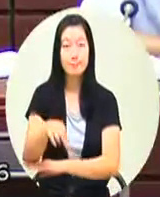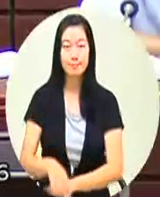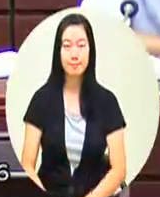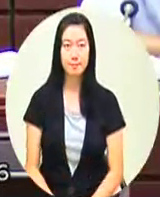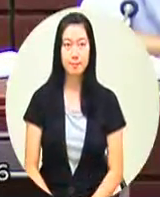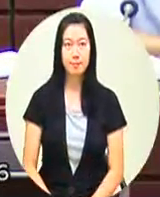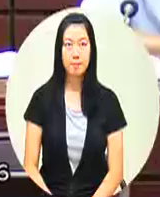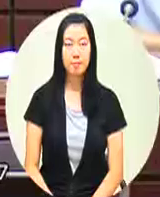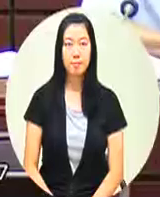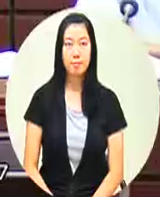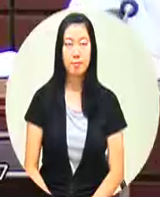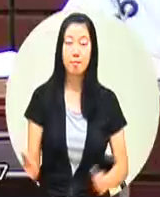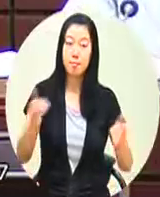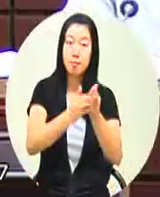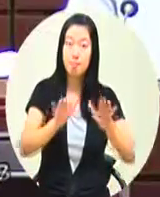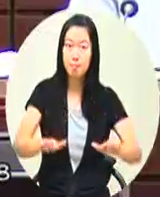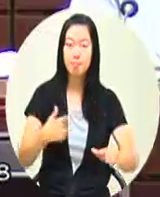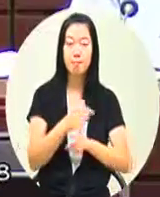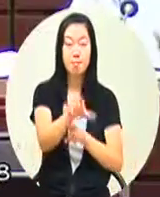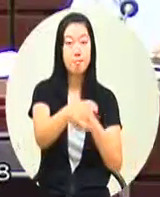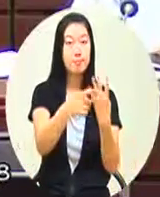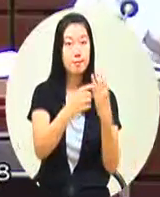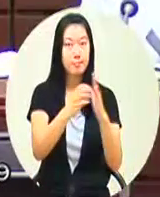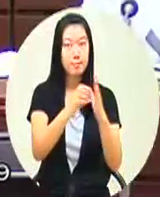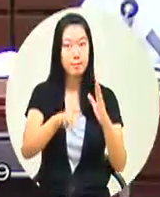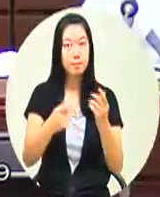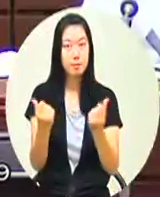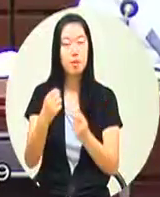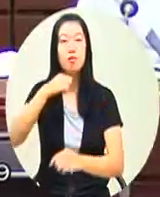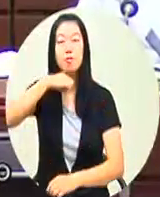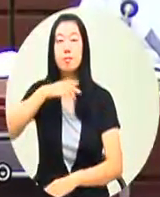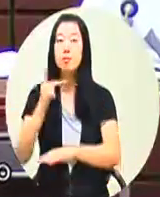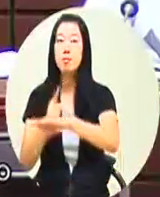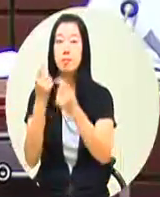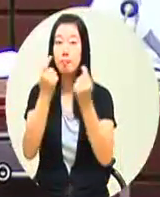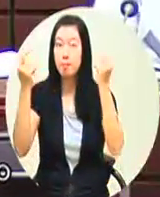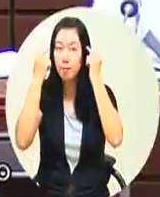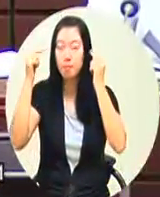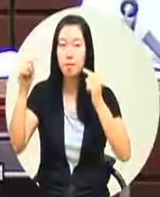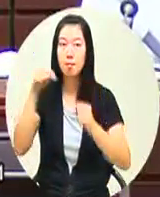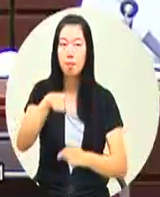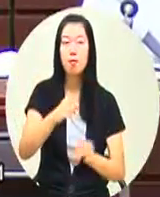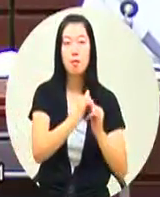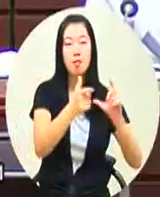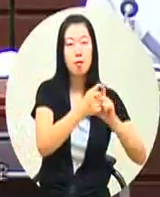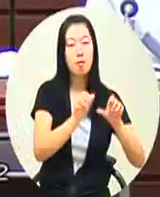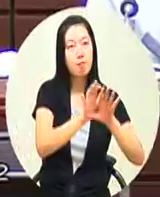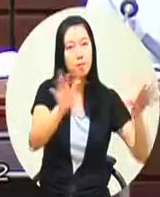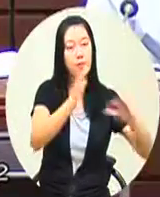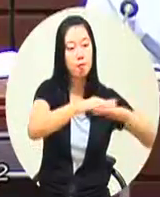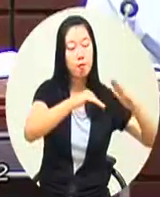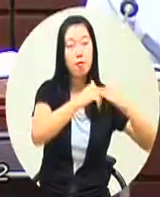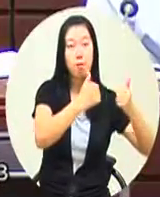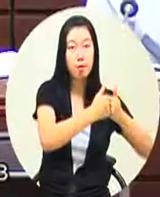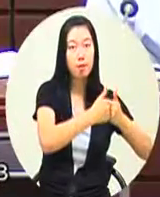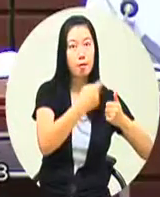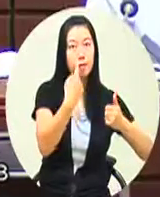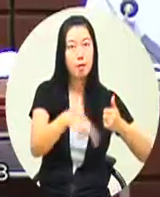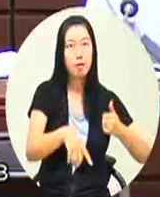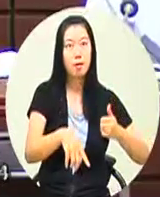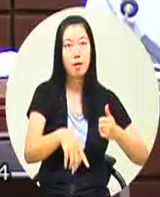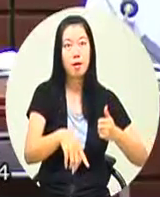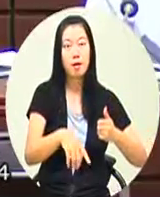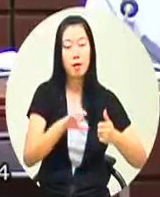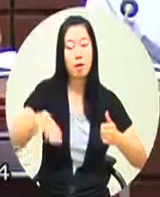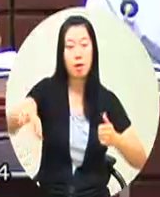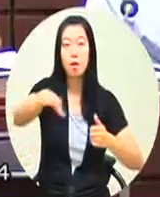在目前为止，我们农业局不管是屏东科大、我们社区发展协会，还有我们的枫树林保护协